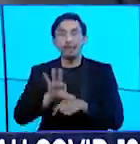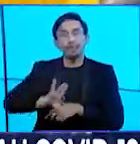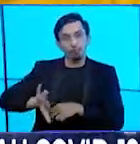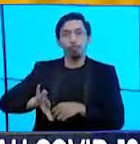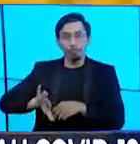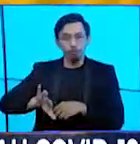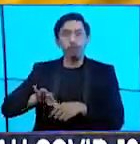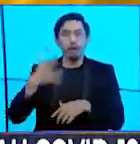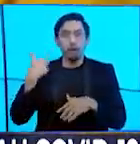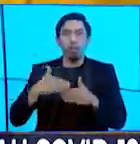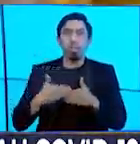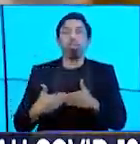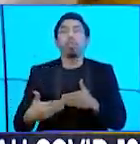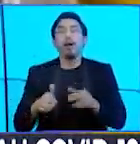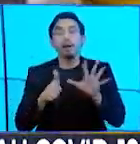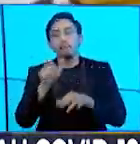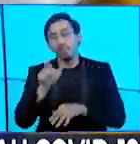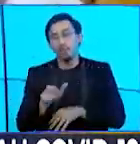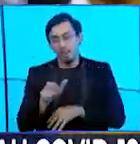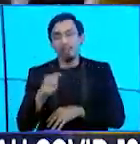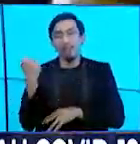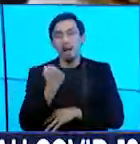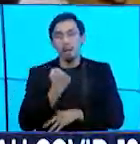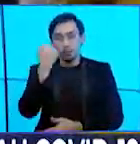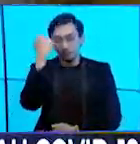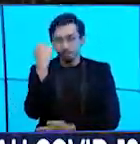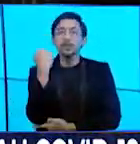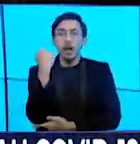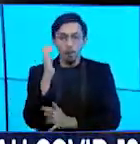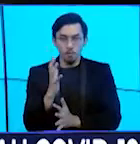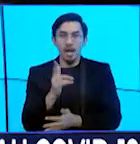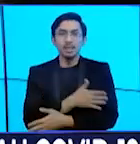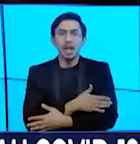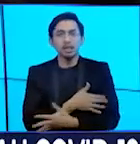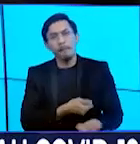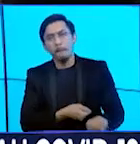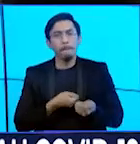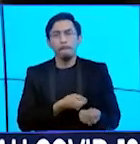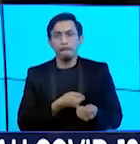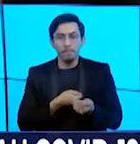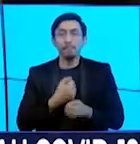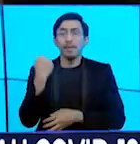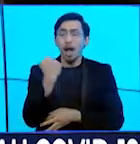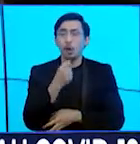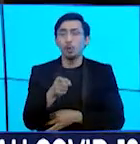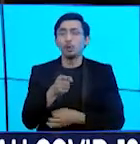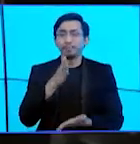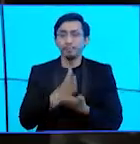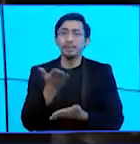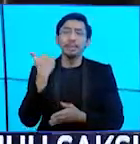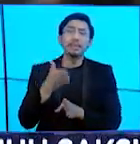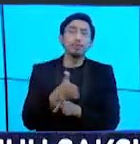Polisi menetapkan 6 orang sebagai tersangka dalam kasus perampasan jenazah. Penetapan tersangka dilakukan setelah memeriksa 7 orang